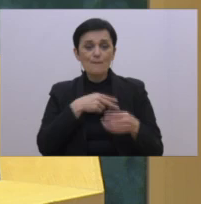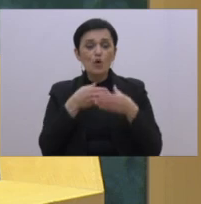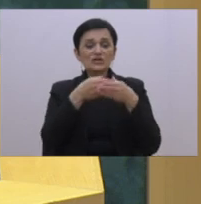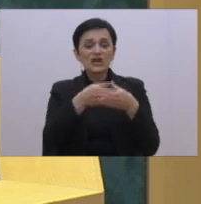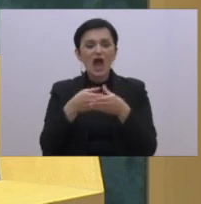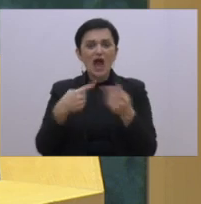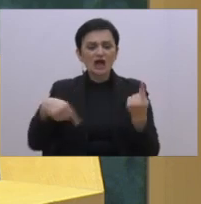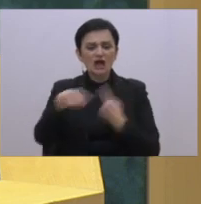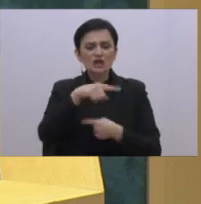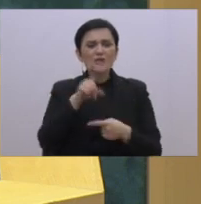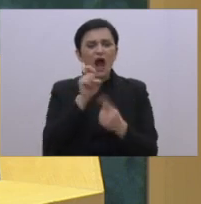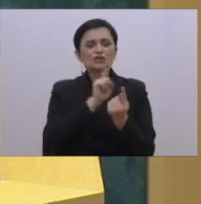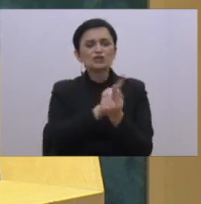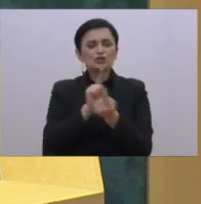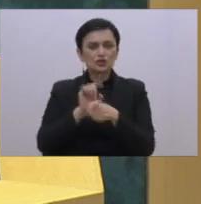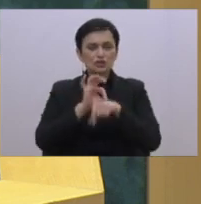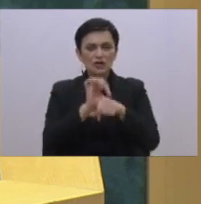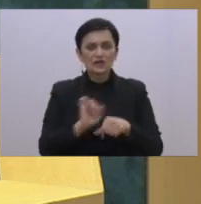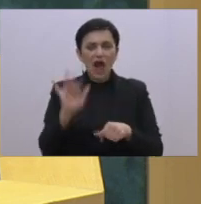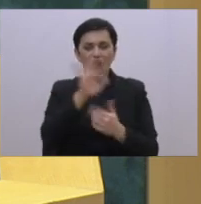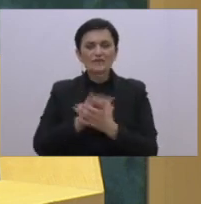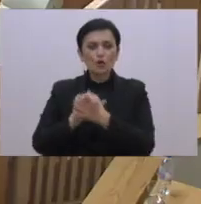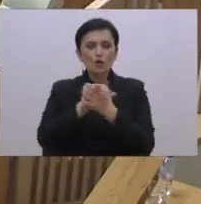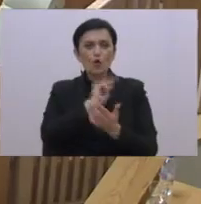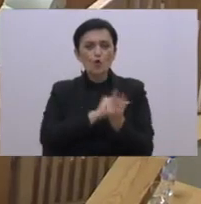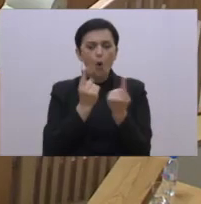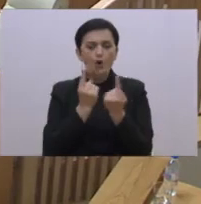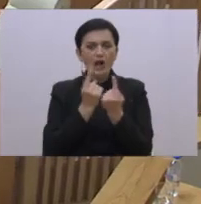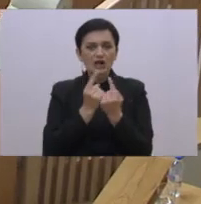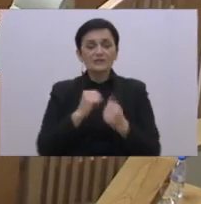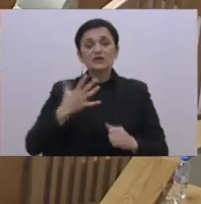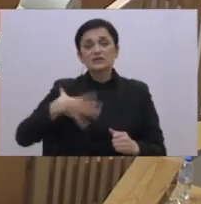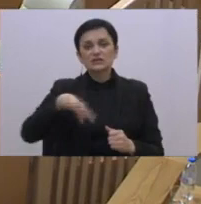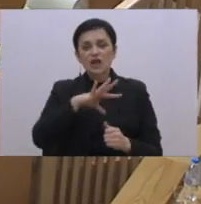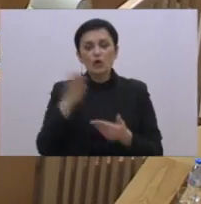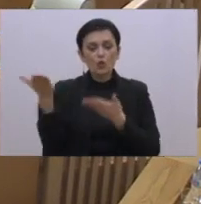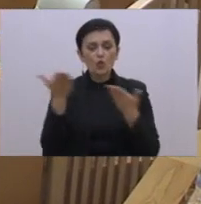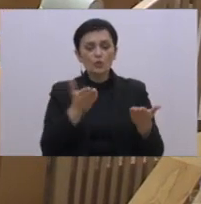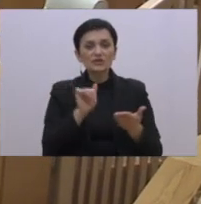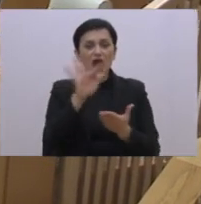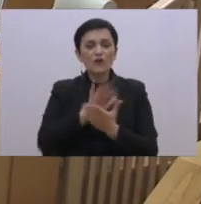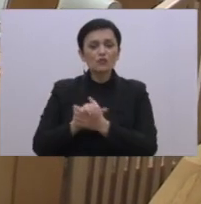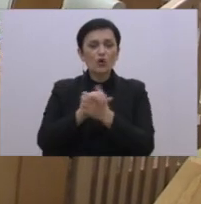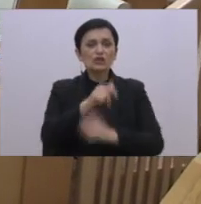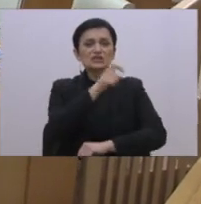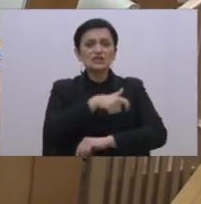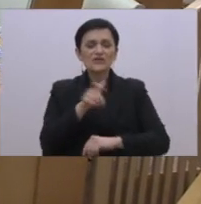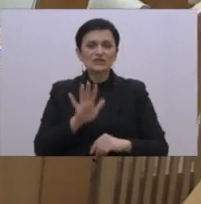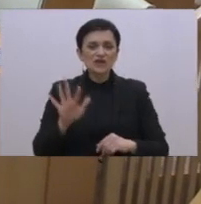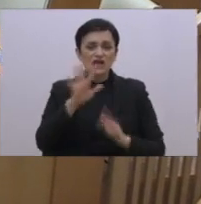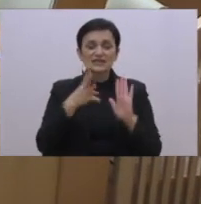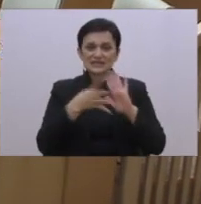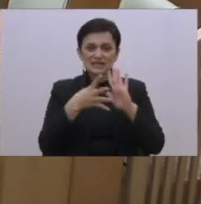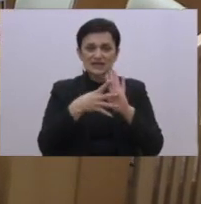დელეგაციებმა ასობით შეხვედრა გამართეს ევროკავშირელ კოლეგებთან. საქართველოში ვუმასპინძლეთ ევროკავშირის წევრი ქვეყნის